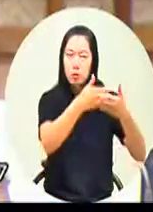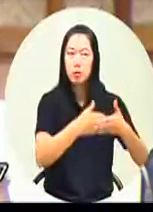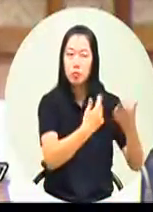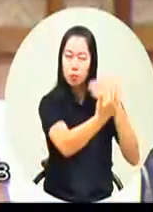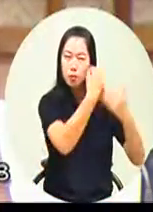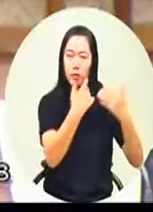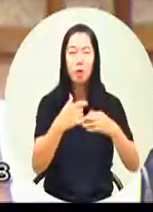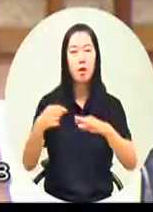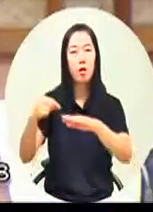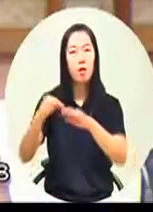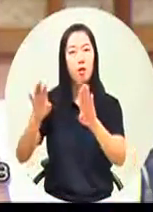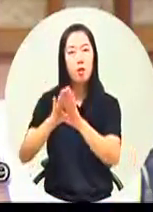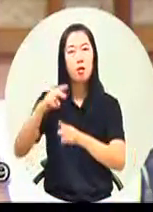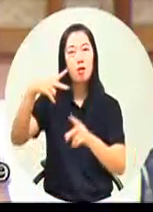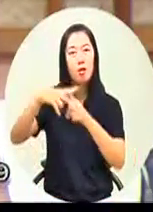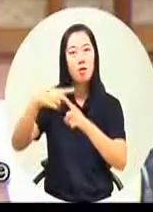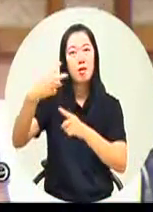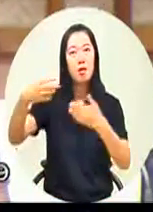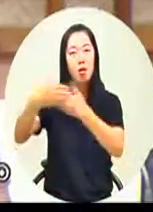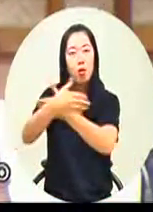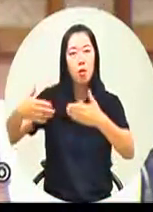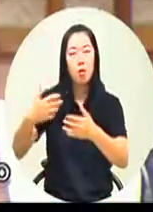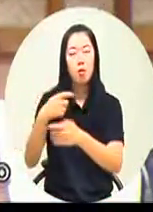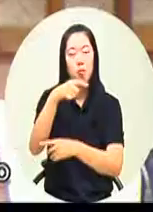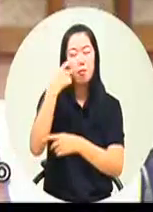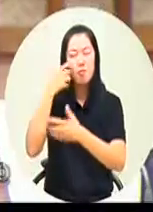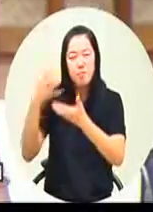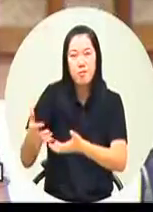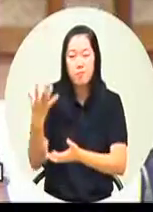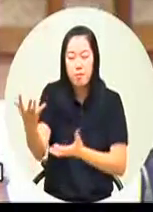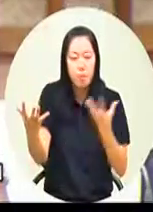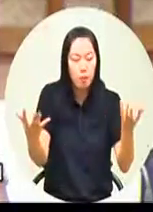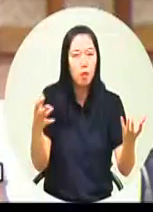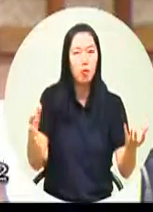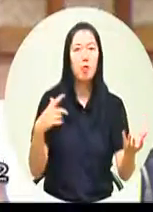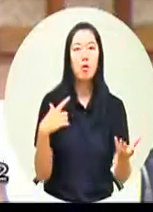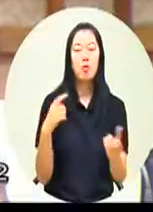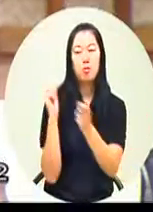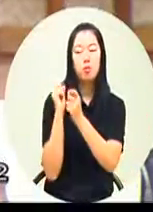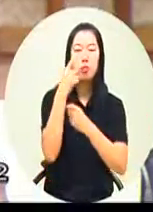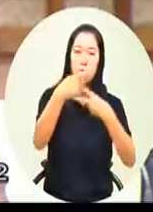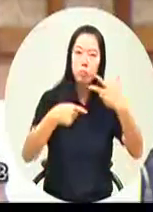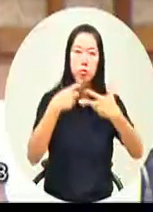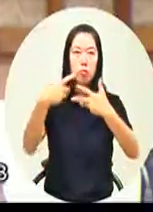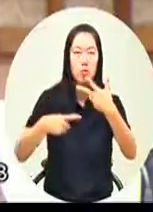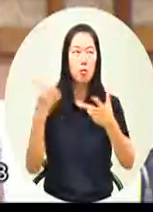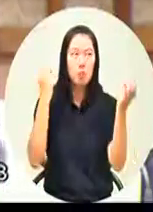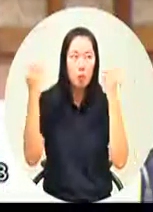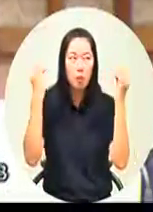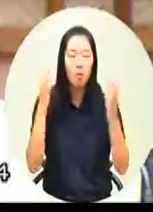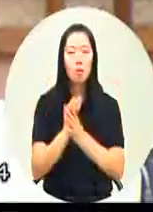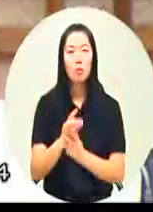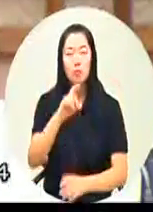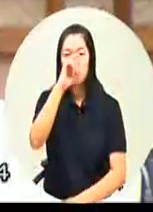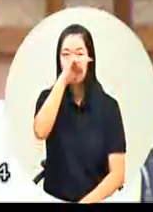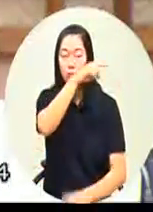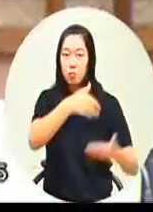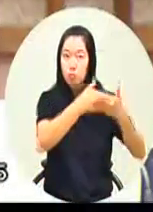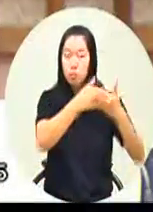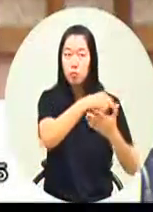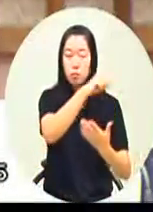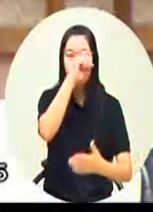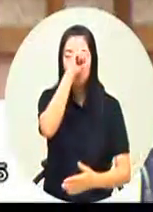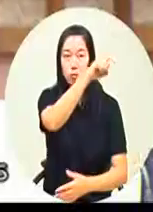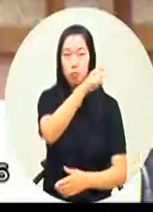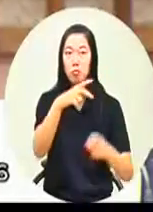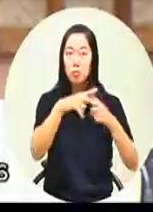小三通，结果小三通一停了，因为最近一两个礼拜传得很厉害，大陆那边希望小三通这里也